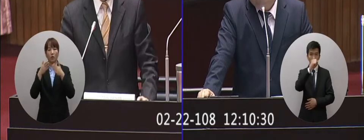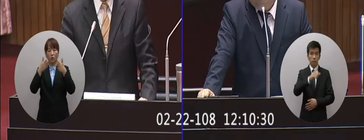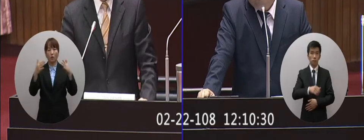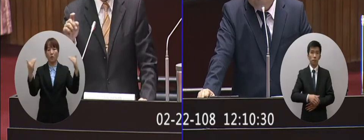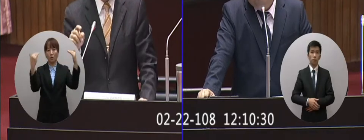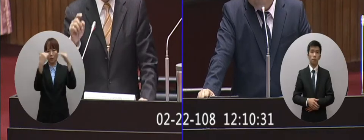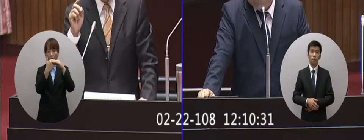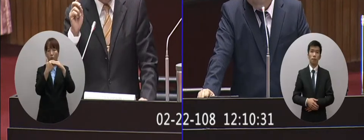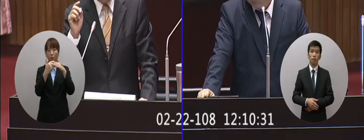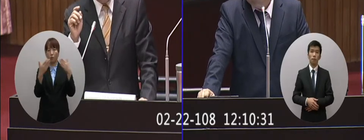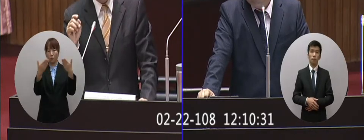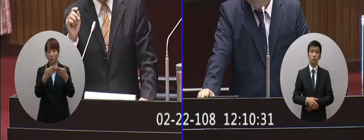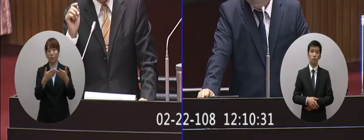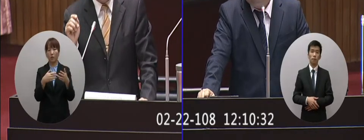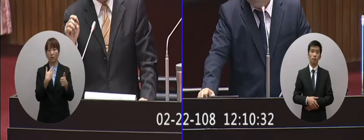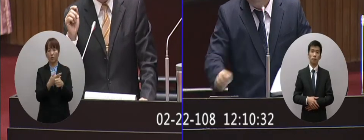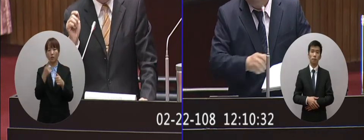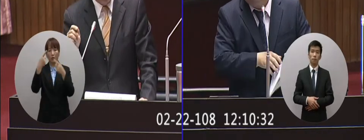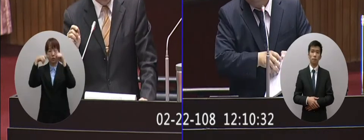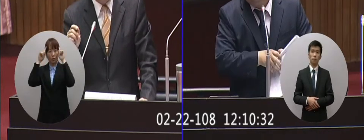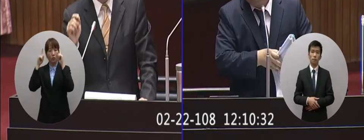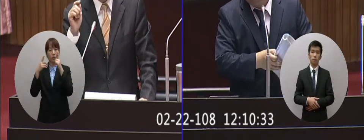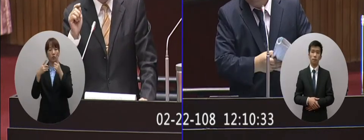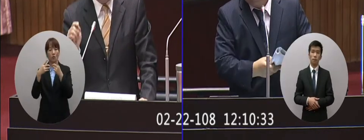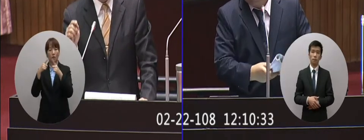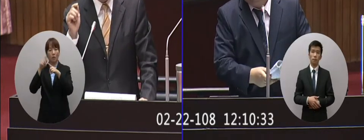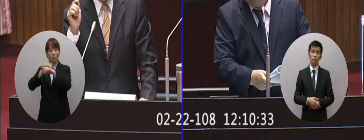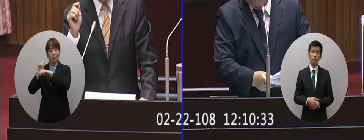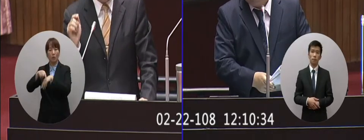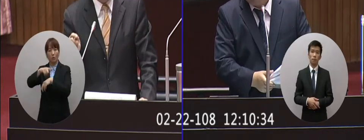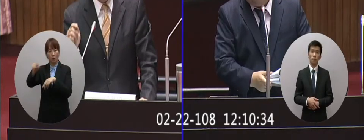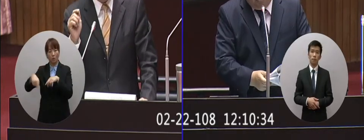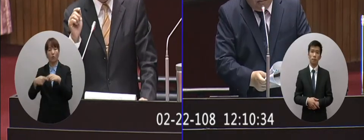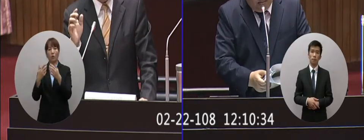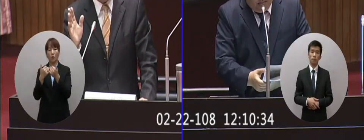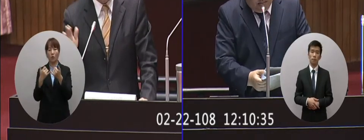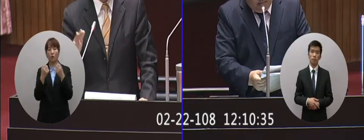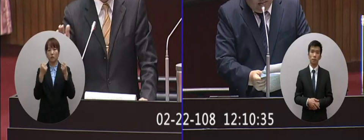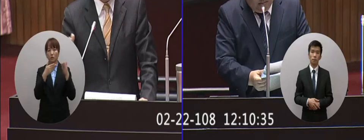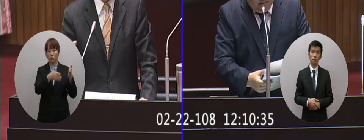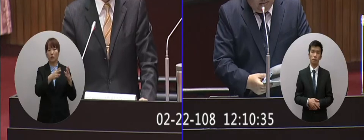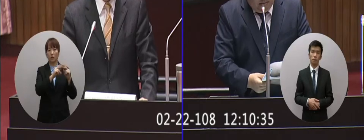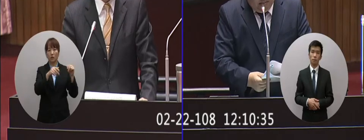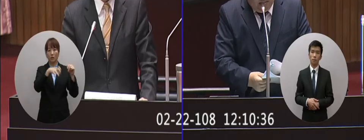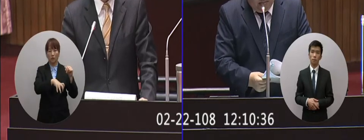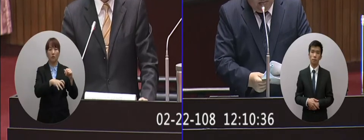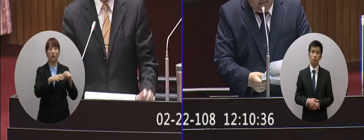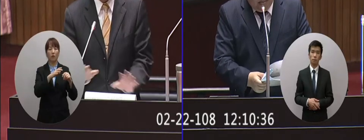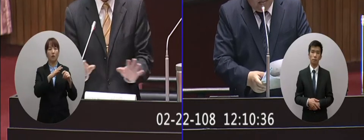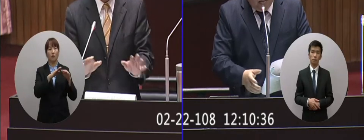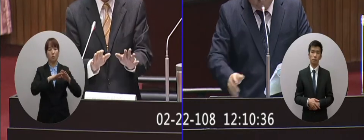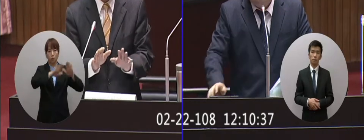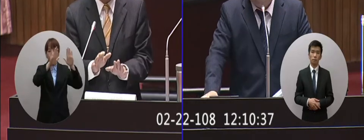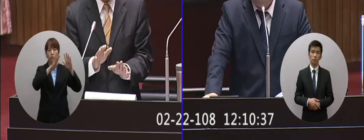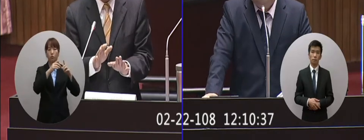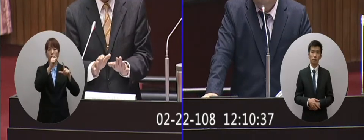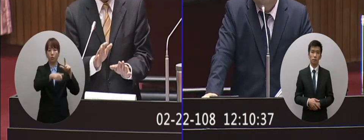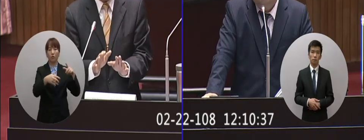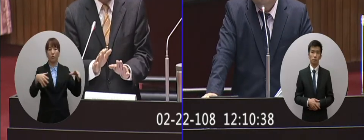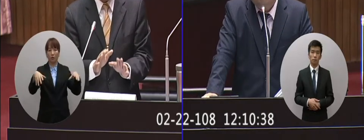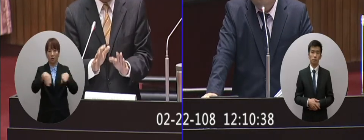接起来哈，能够让他们这些在大学的人才，尤其不管是在地方的发展，尤其跟产业的连结哈，我想这也